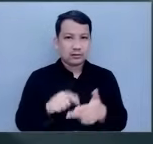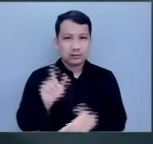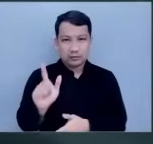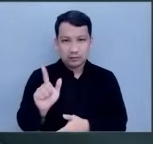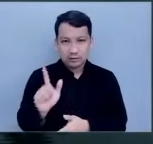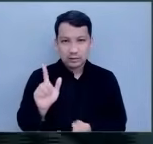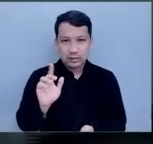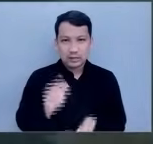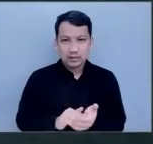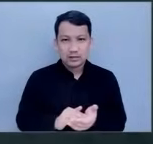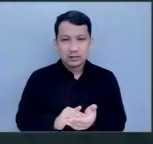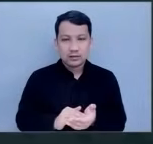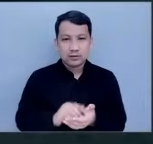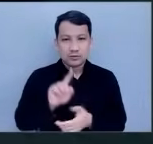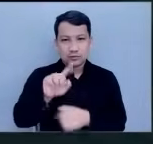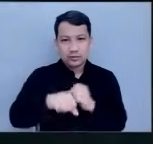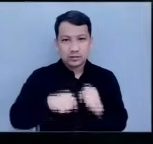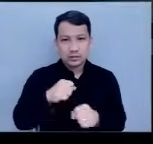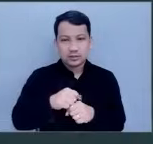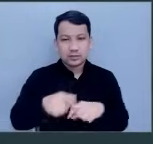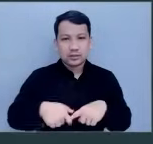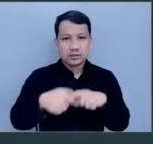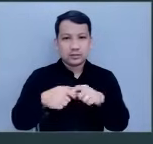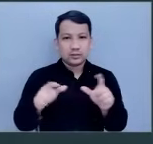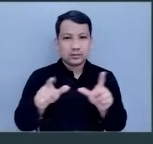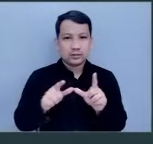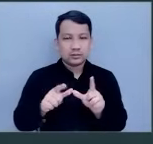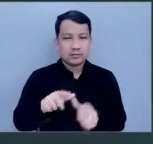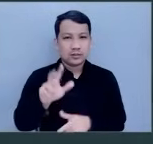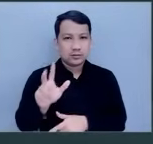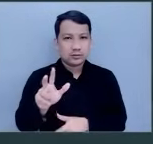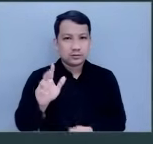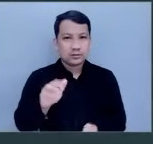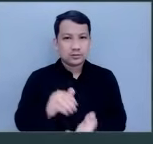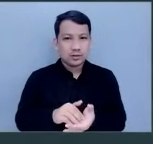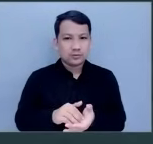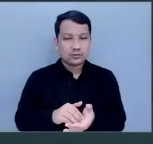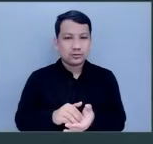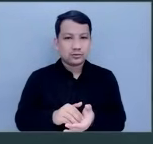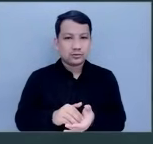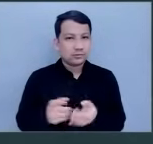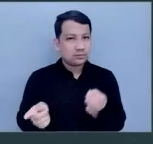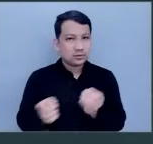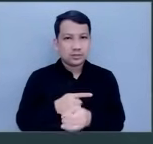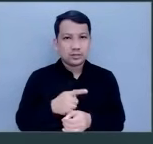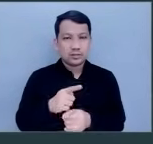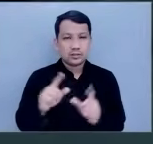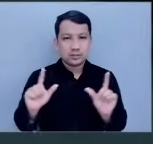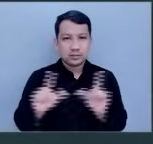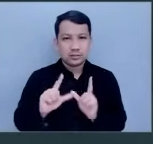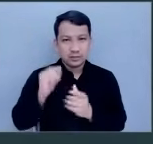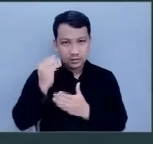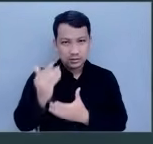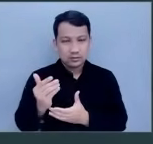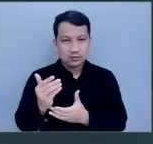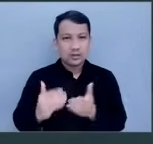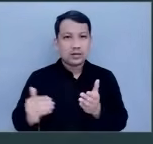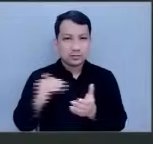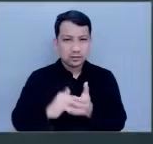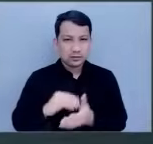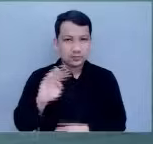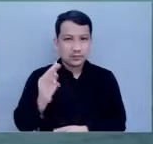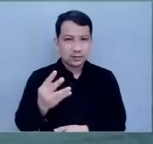pesos at 1 taong suspension ng lisensya ang parusa. Habang 30,000 pesos naman at babawiin ng lisensya kapag inulit pa sa